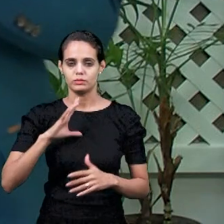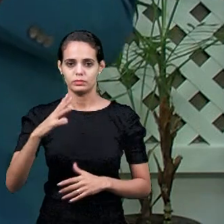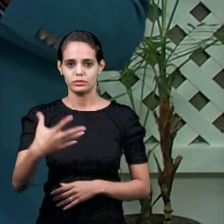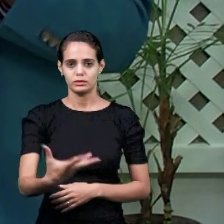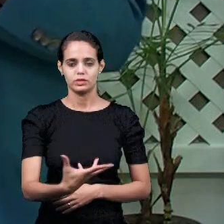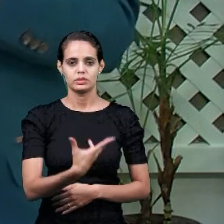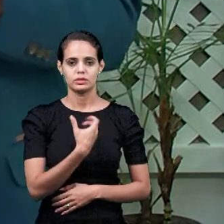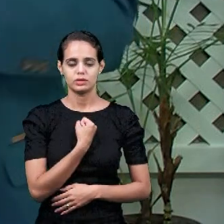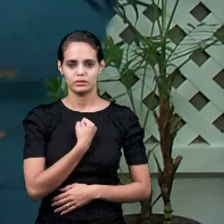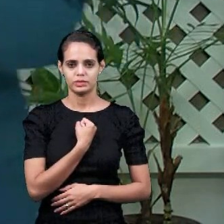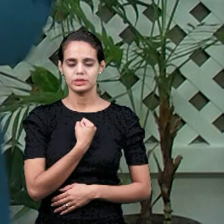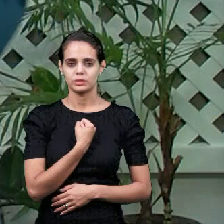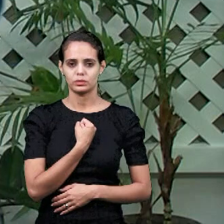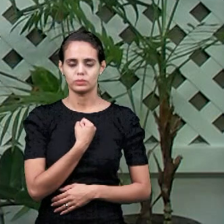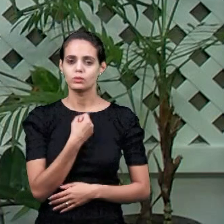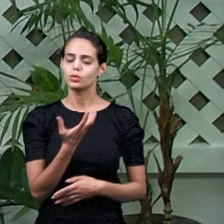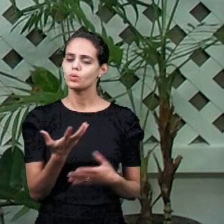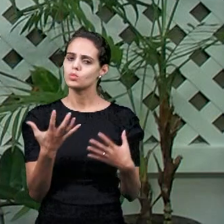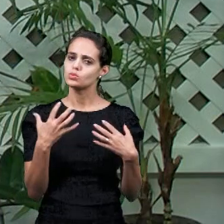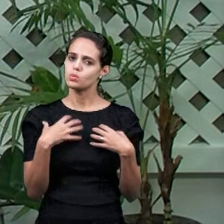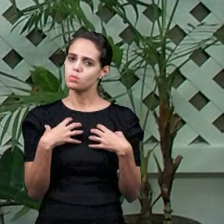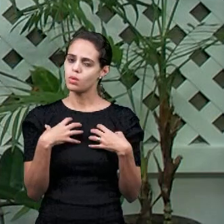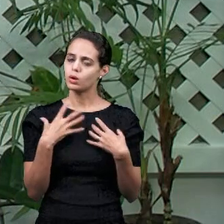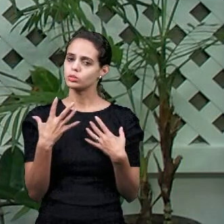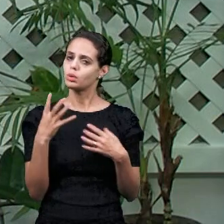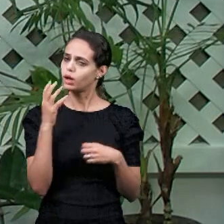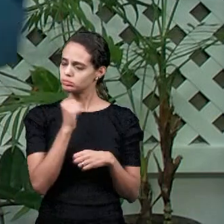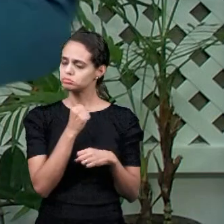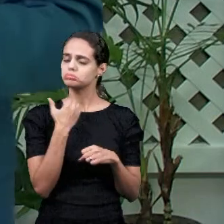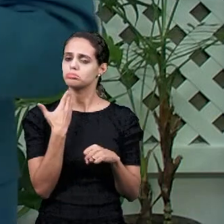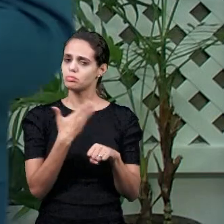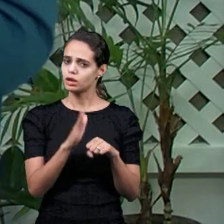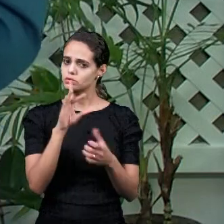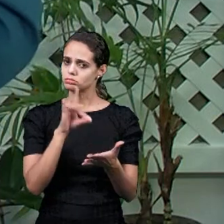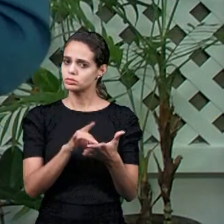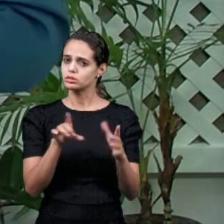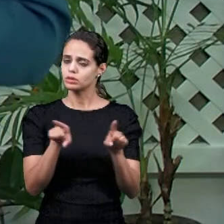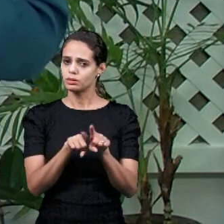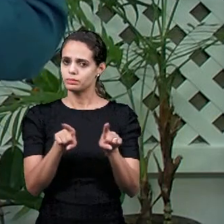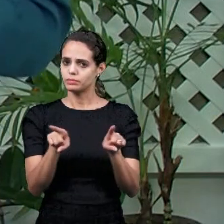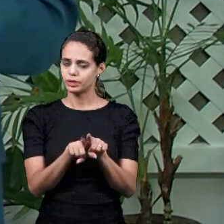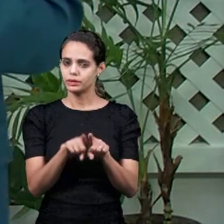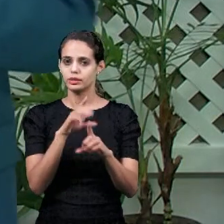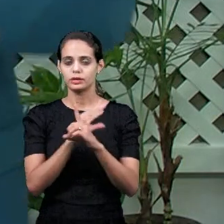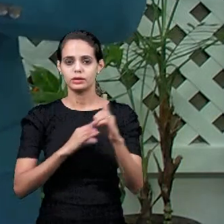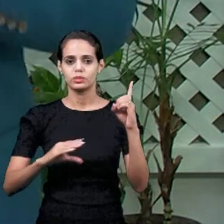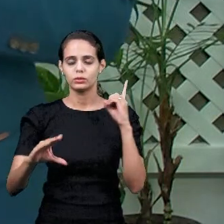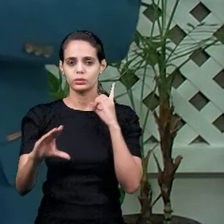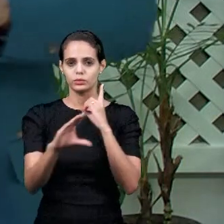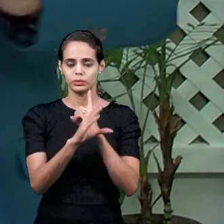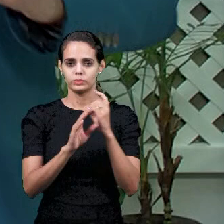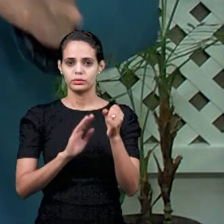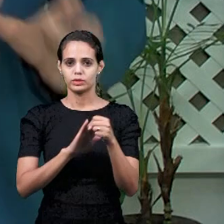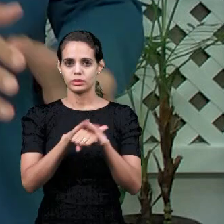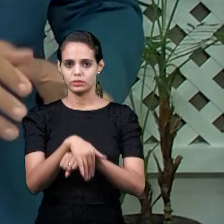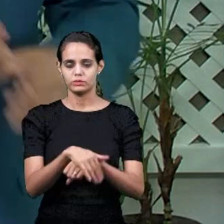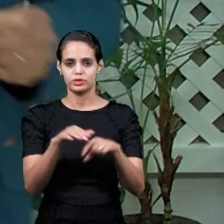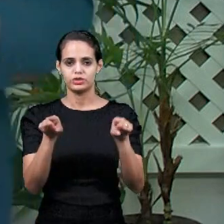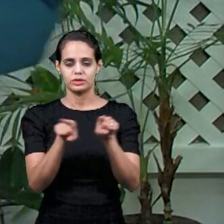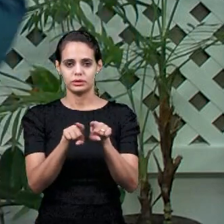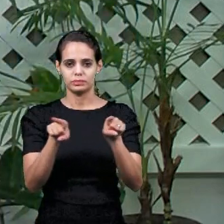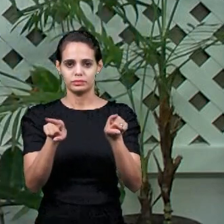ça sera de manière pratique. C'est bien dans les questions de l'école biblique dominicale, comme dans le culte du soir. Ce soir, on va traiter du